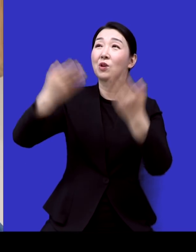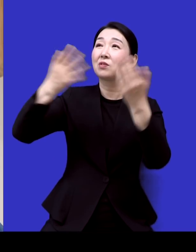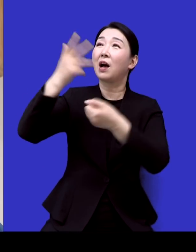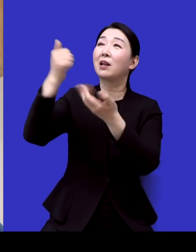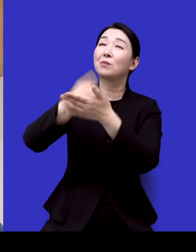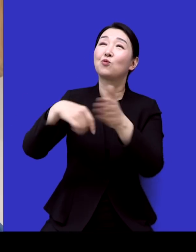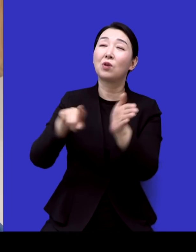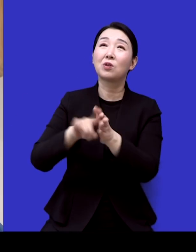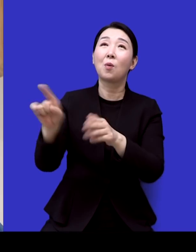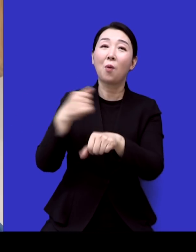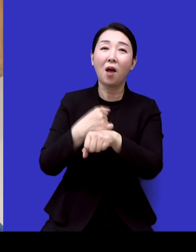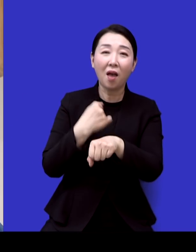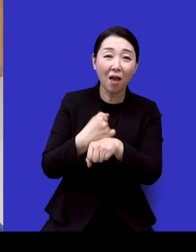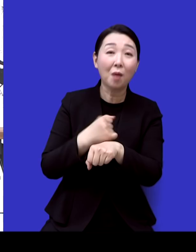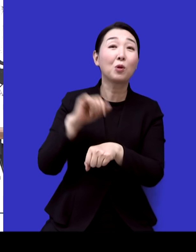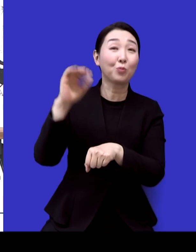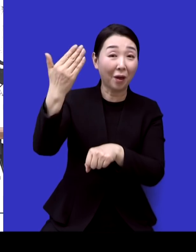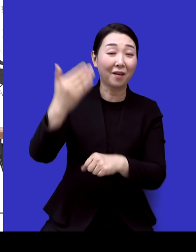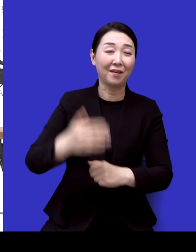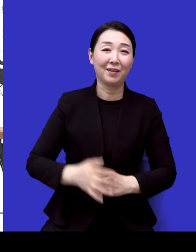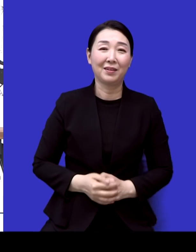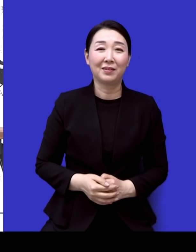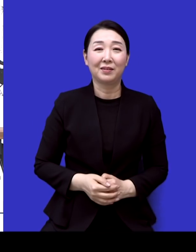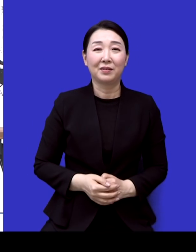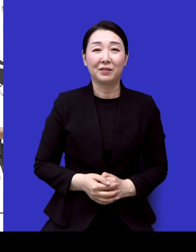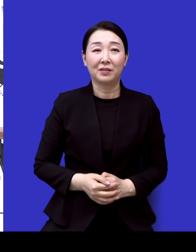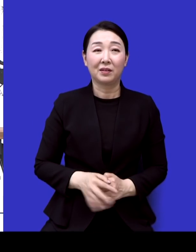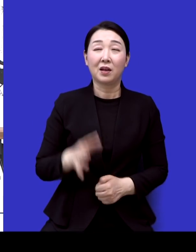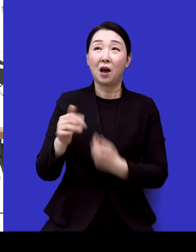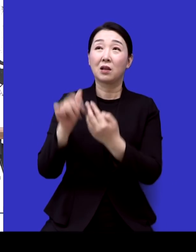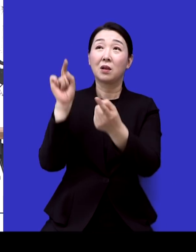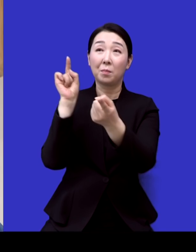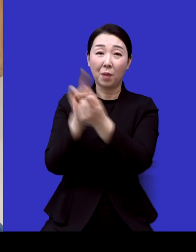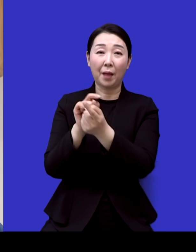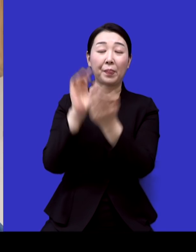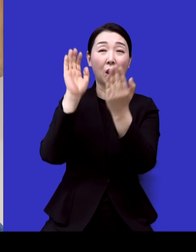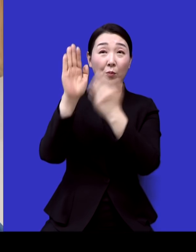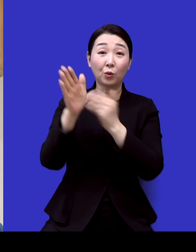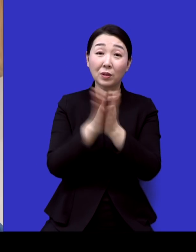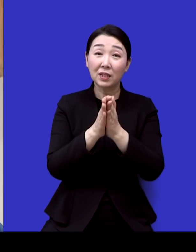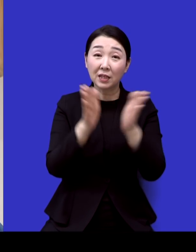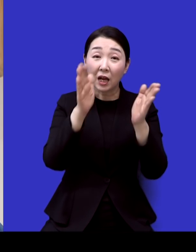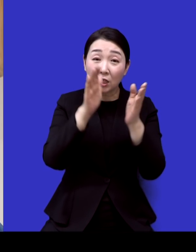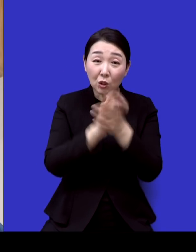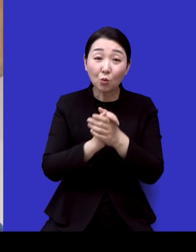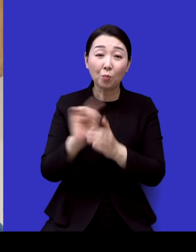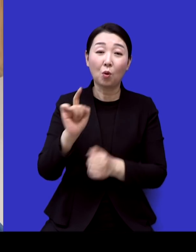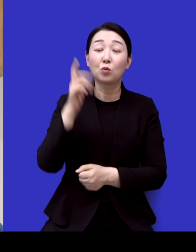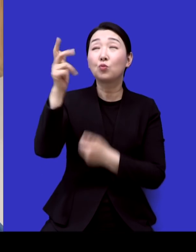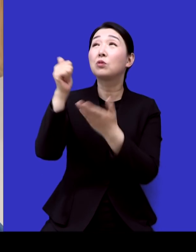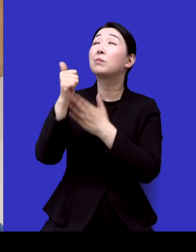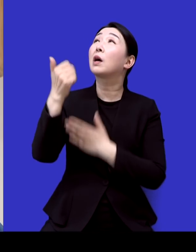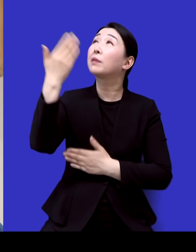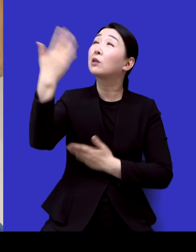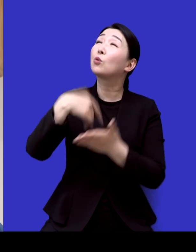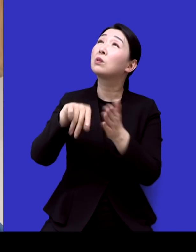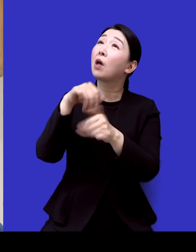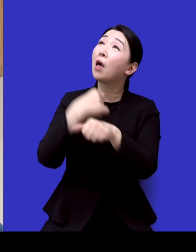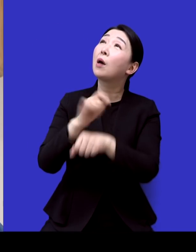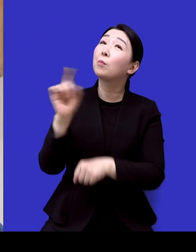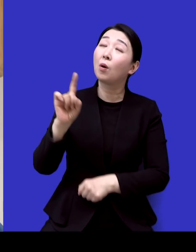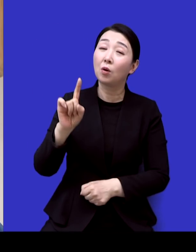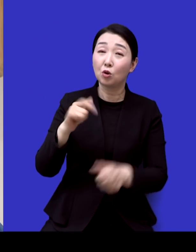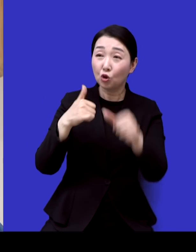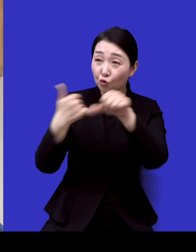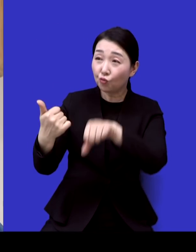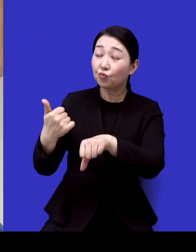위해 이제 무엇이든 그냥 하면 되더라고요. 그래서 하나님을 만나고부터 시작했던 기도가 예. 주님, 저 당신을 위해서 뭐 할까요?